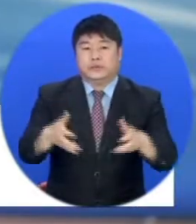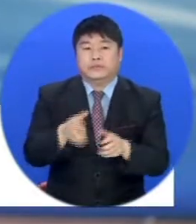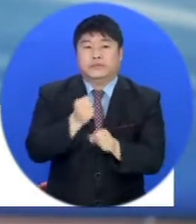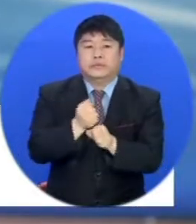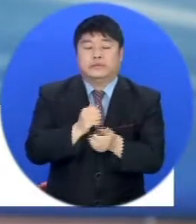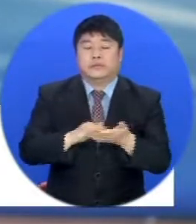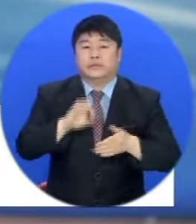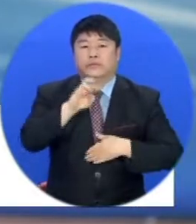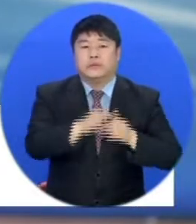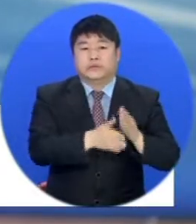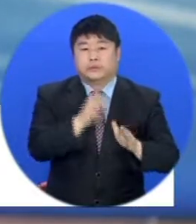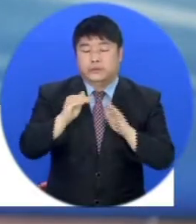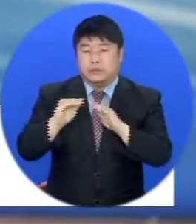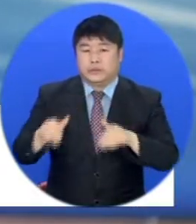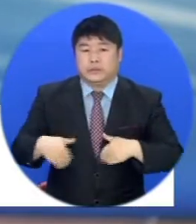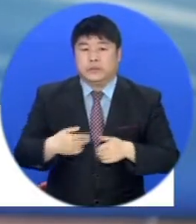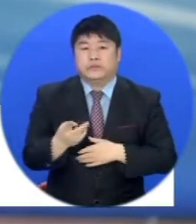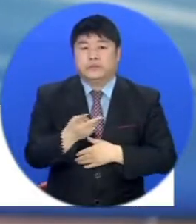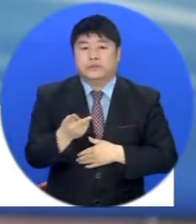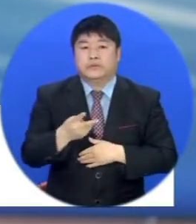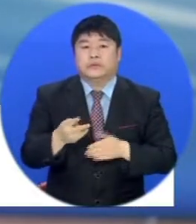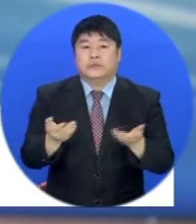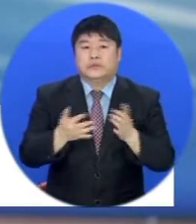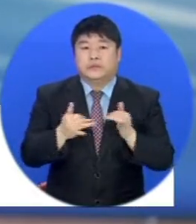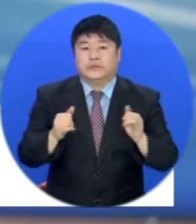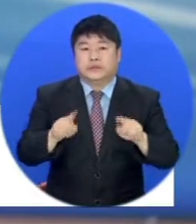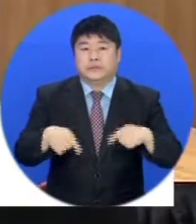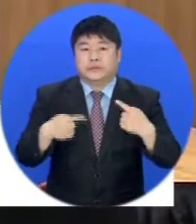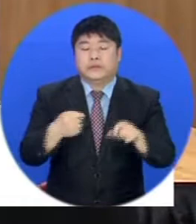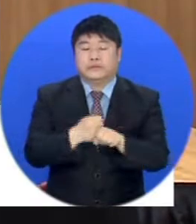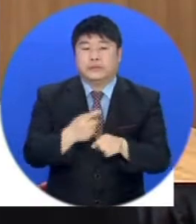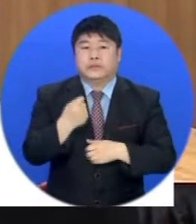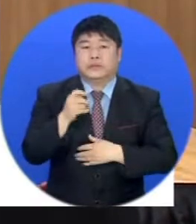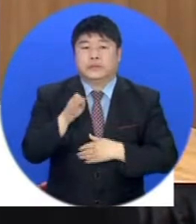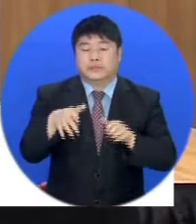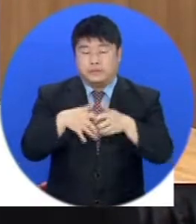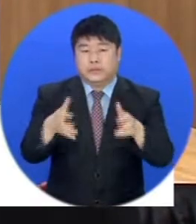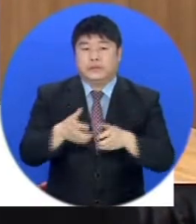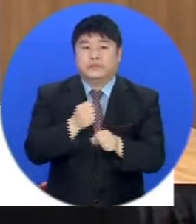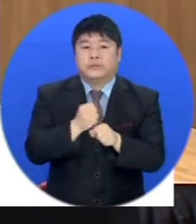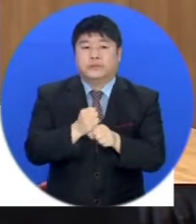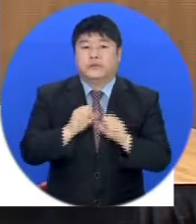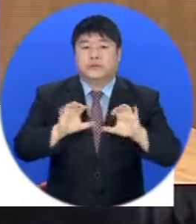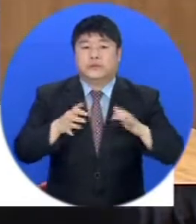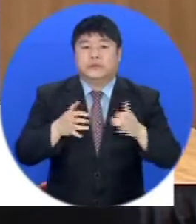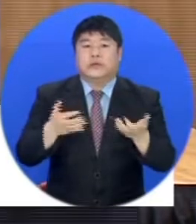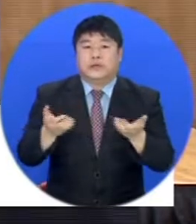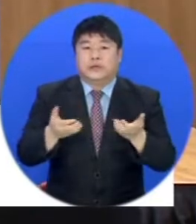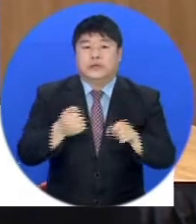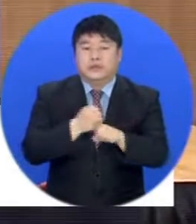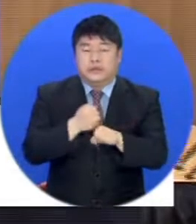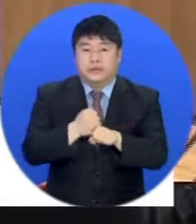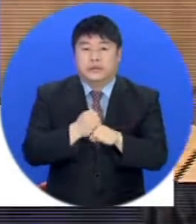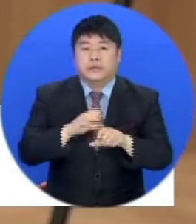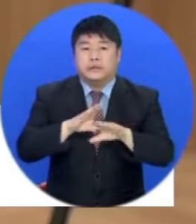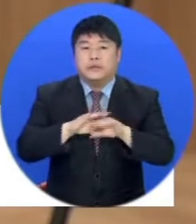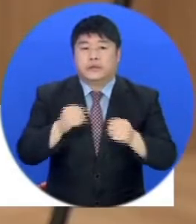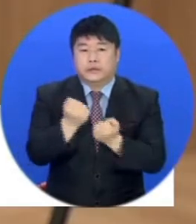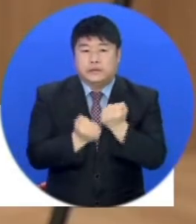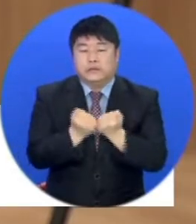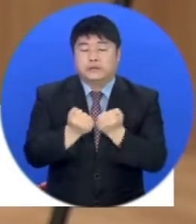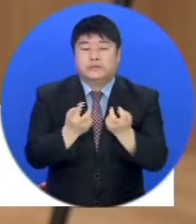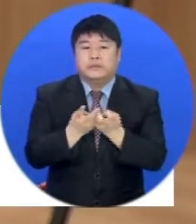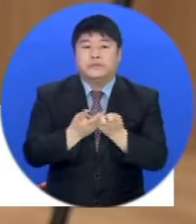광주시와 전라남도에 따르면 양측의 실무진이 참여하는 태스크포스를 꾸려 국책사업 등 설득 방안을 마련해